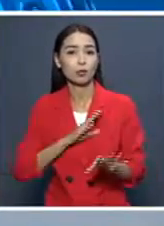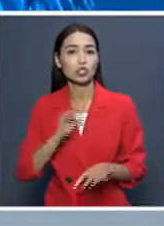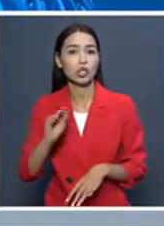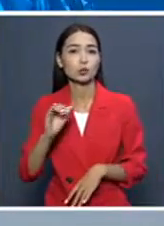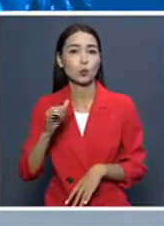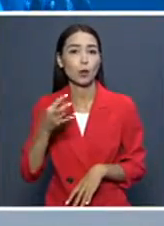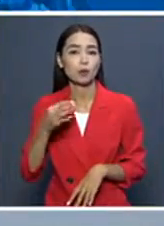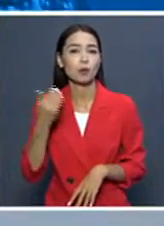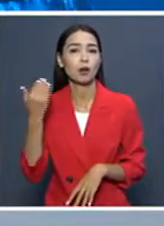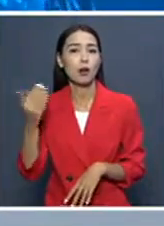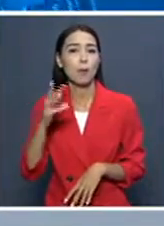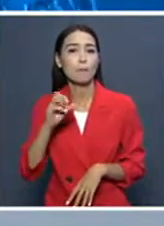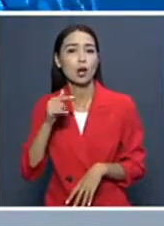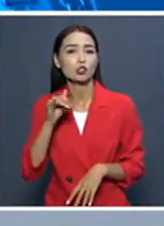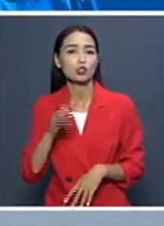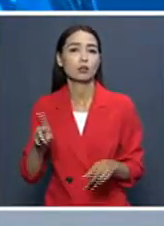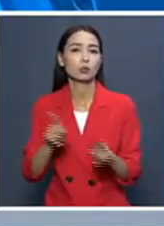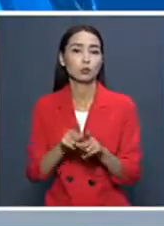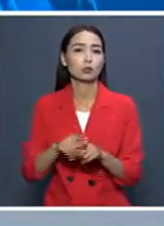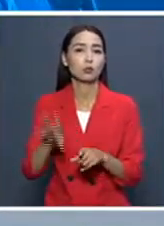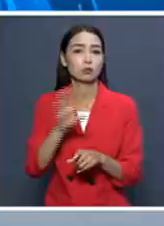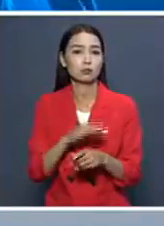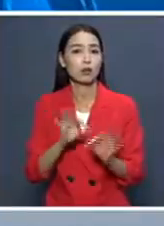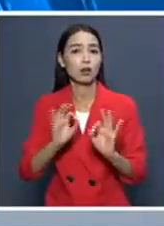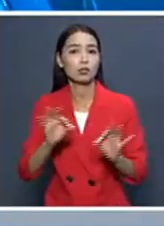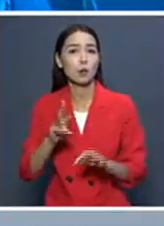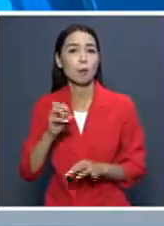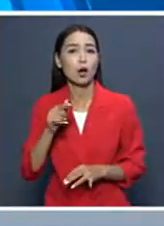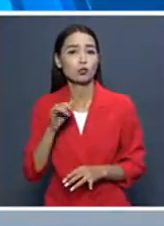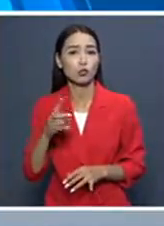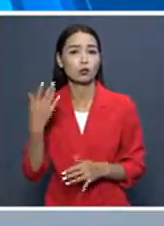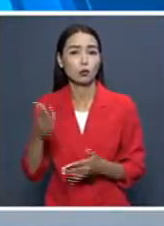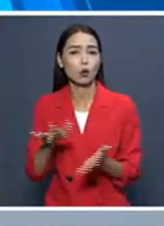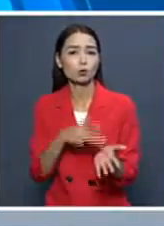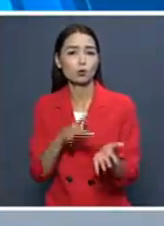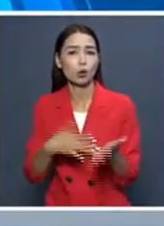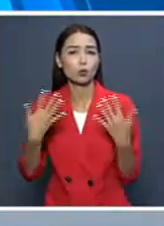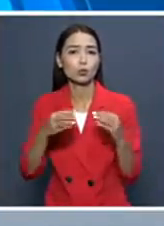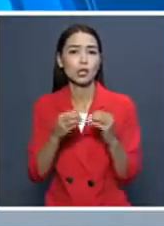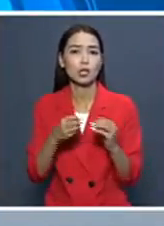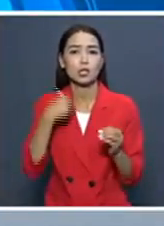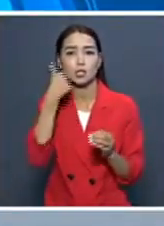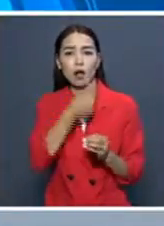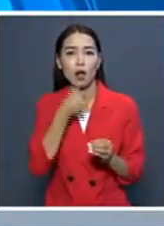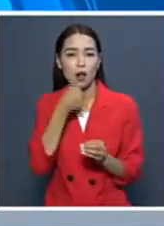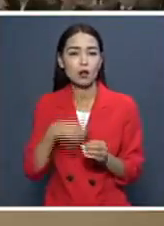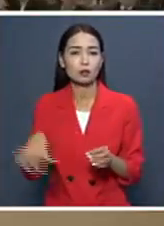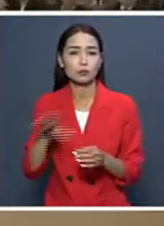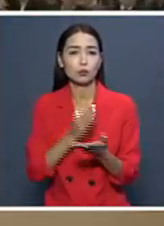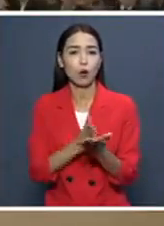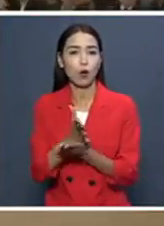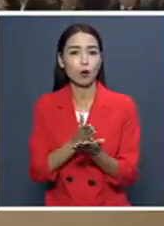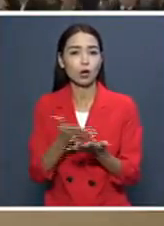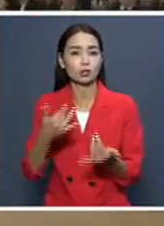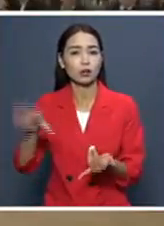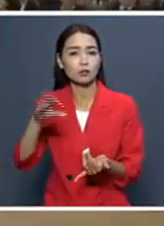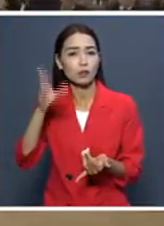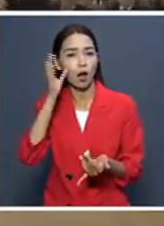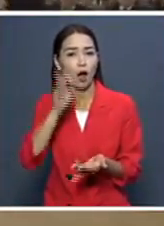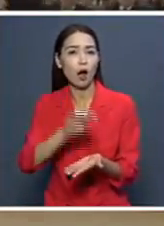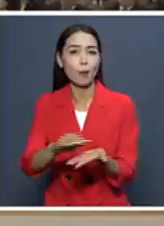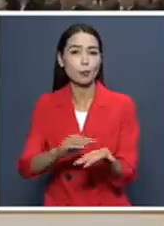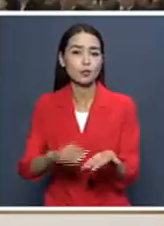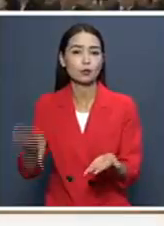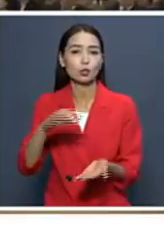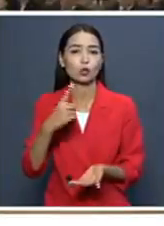Мағжанның шын бағасын бере алмай келеміз дейді. Мағжан журналы 10 жылдан артық жарыққа шығып келеді. Ал ақындардың ақын атанған дара